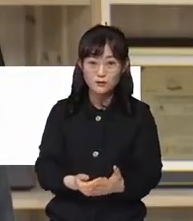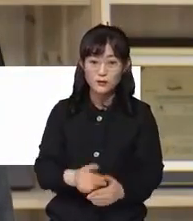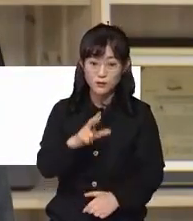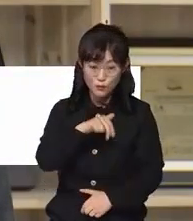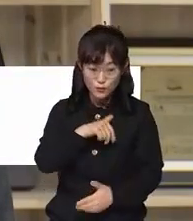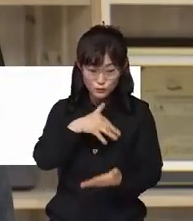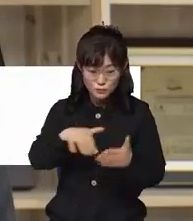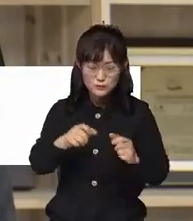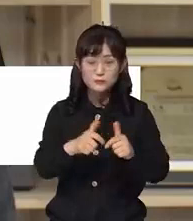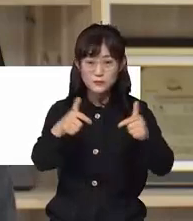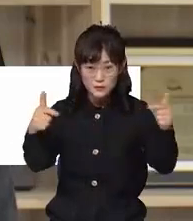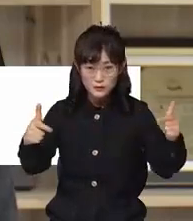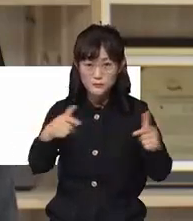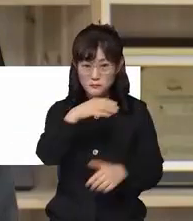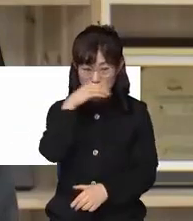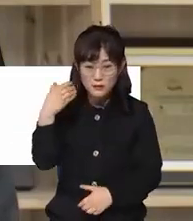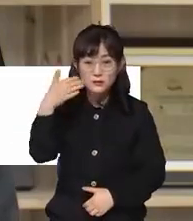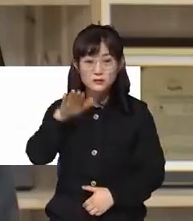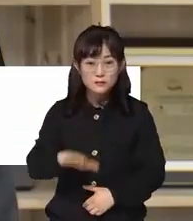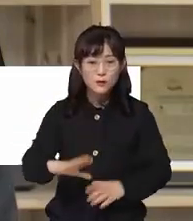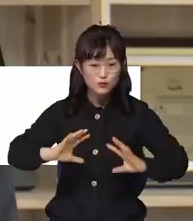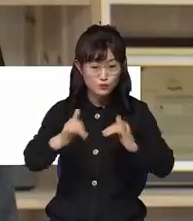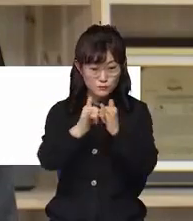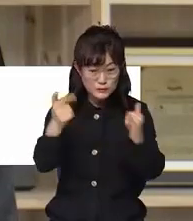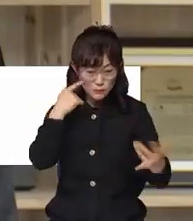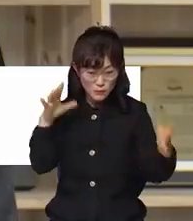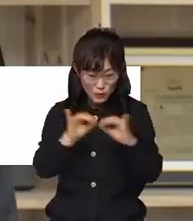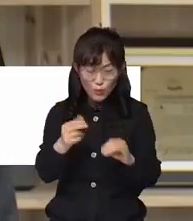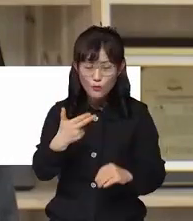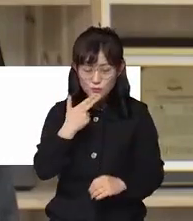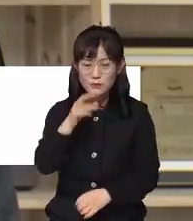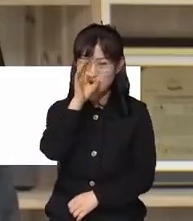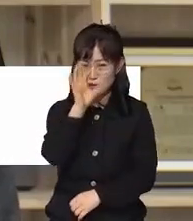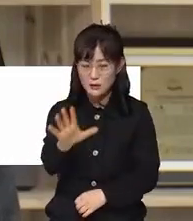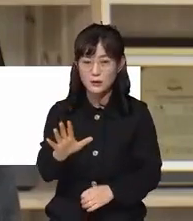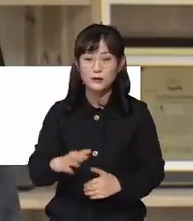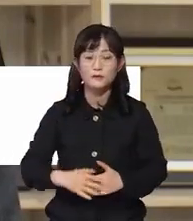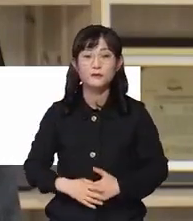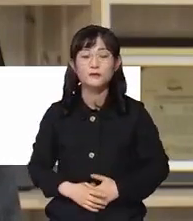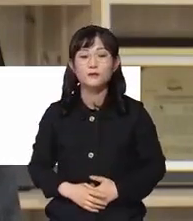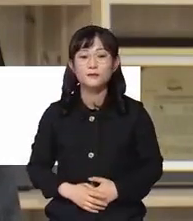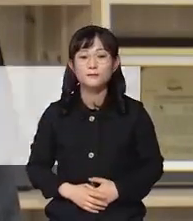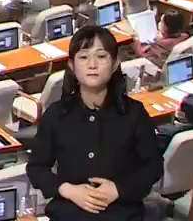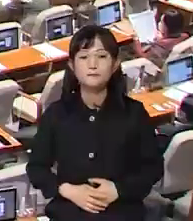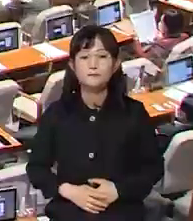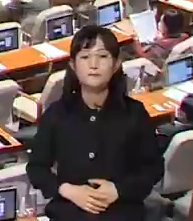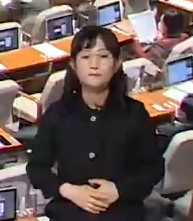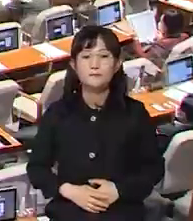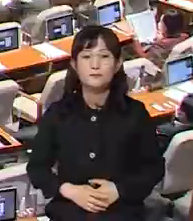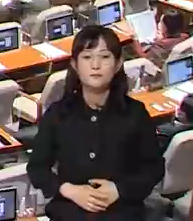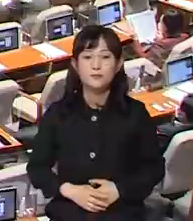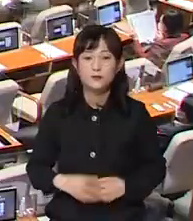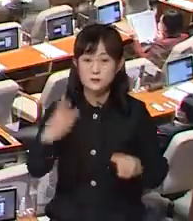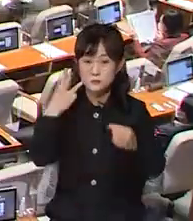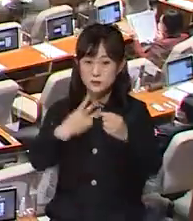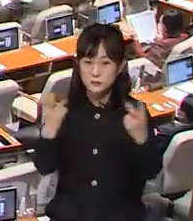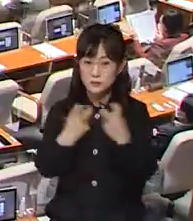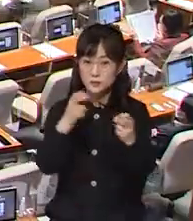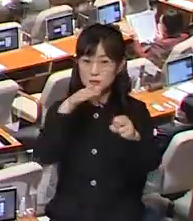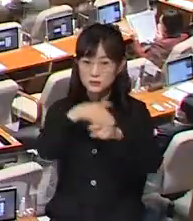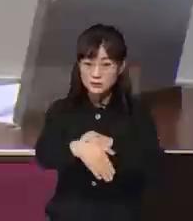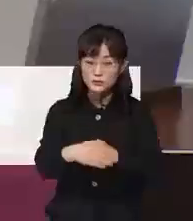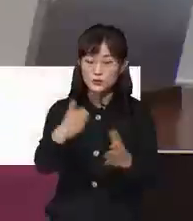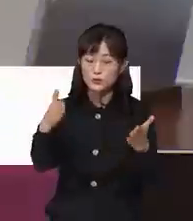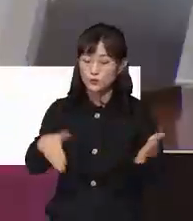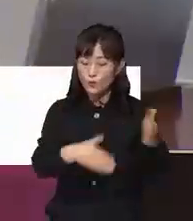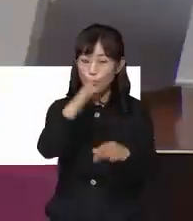증언을 하는 것도 바람직하긴 한데 이건 국민적 동의 없이는 사실은 불가능한 문제라고 보여져요 세 번째 방안인